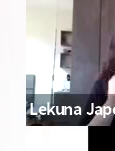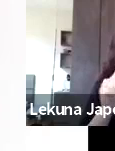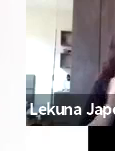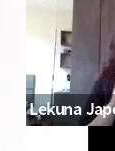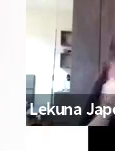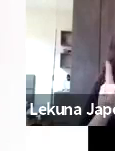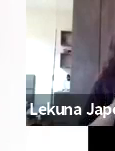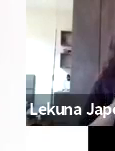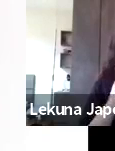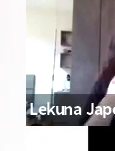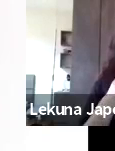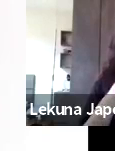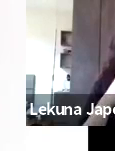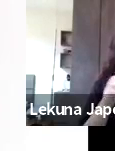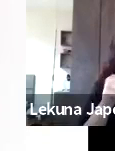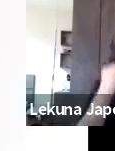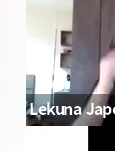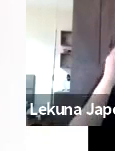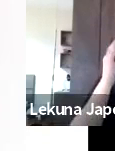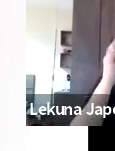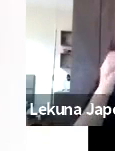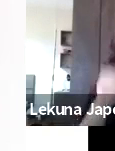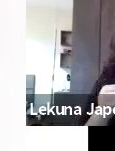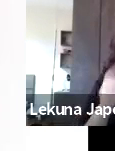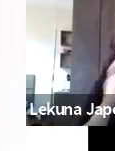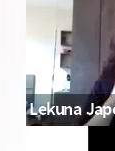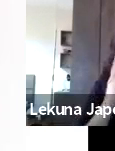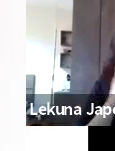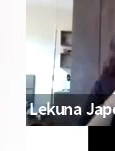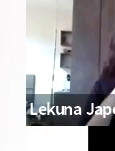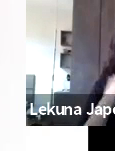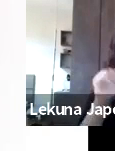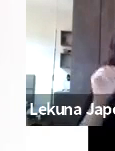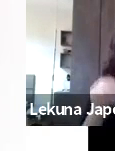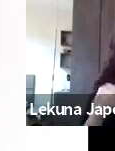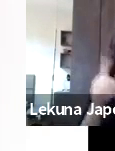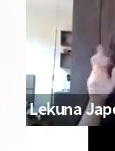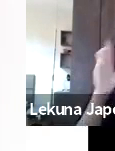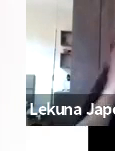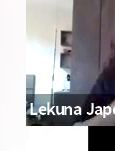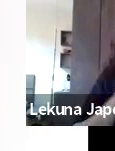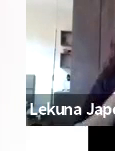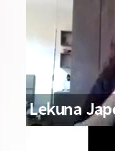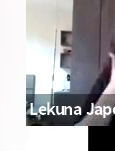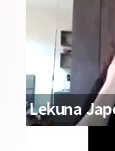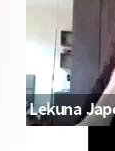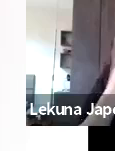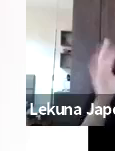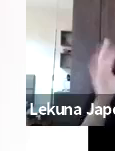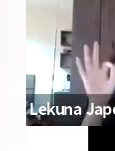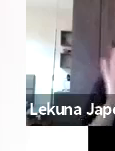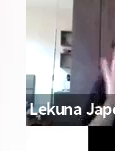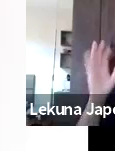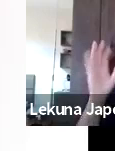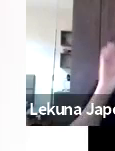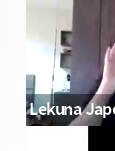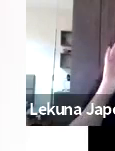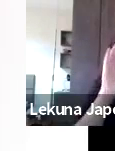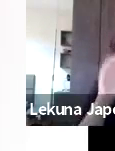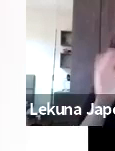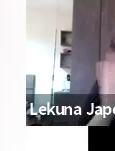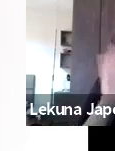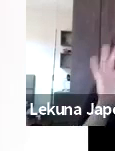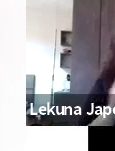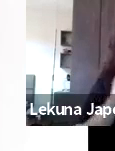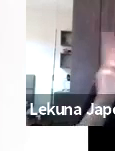მე და წვენი და მეტი არაფერი, მე შეიძლება არ ვიცი, ბუნებას ვუყურებ, მუსიკას ვუსმენ და არავიზე